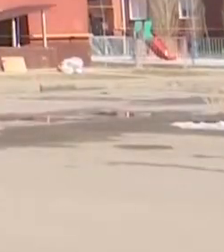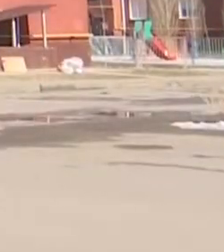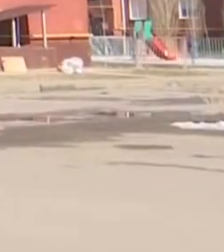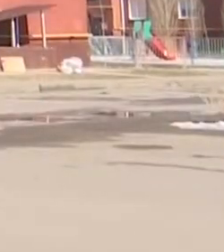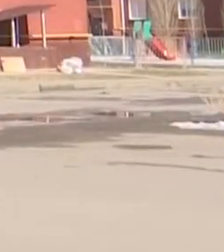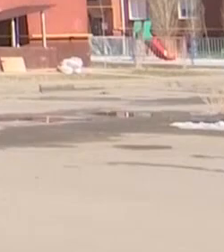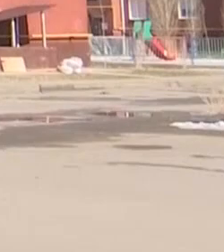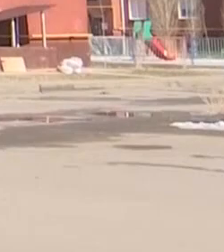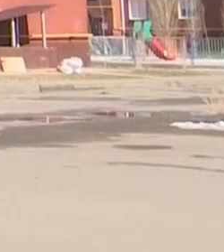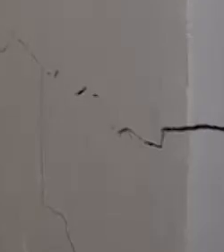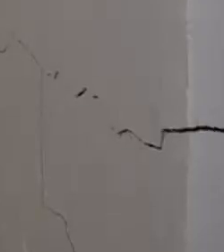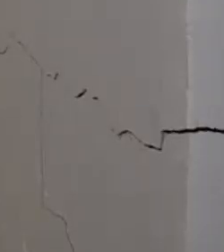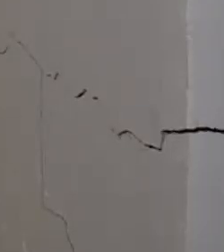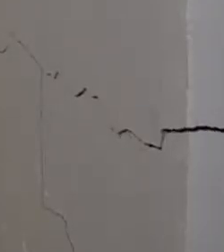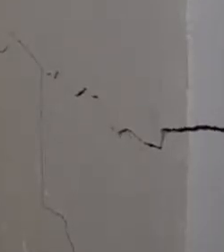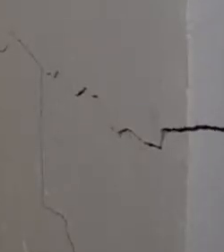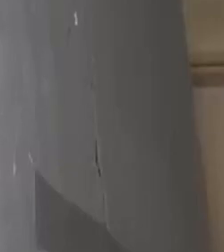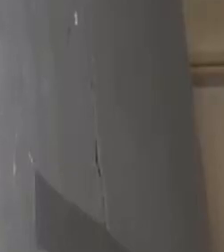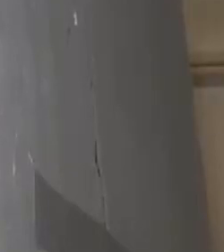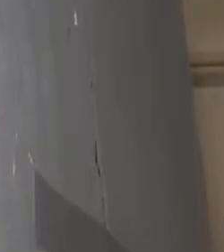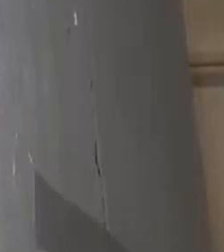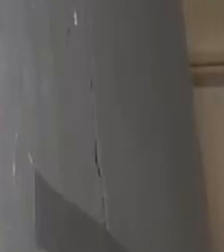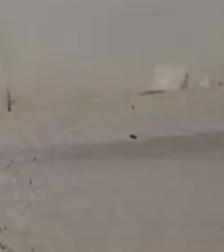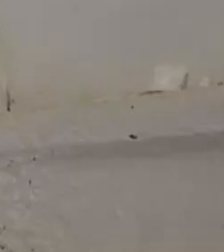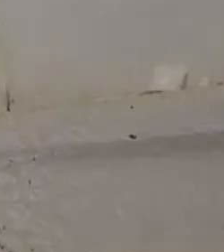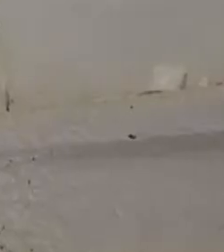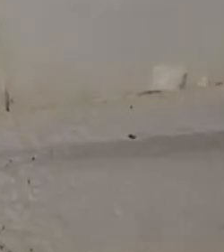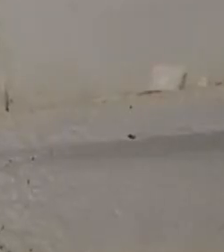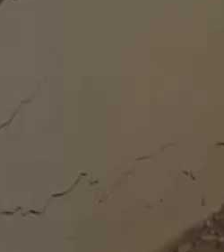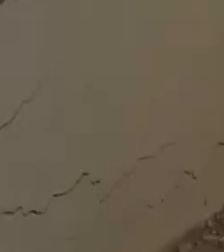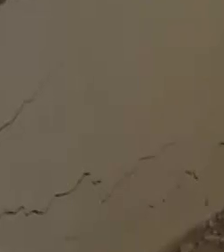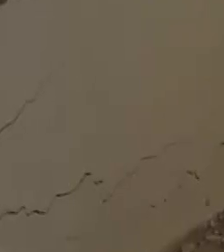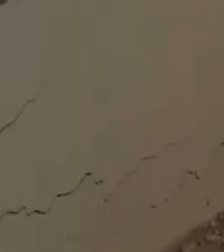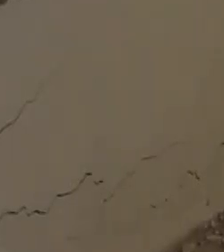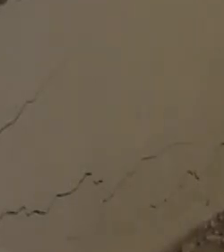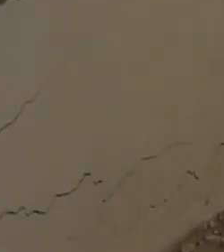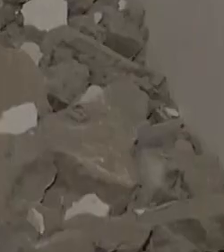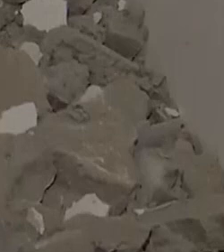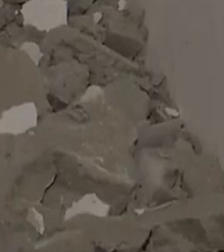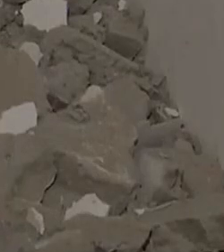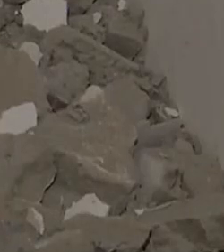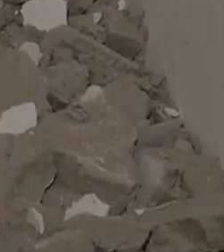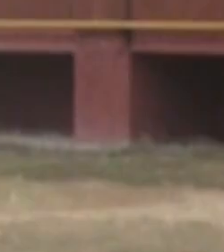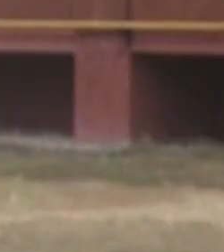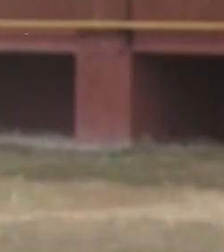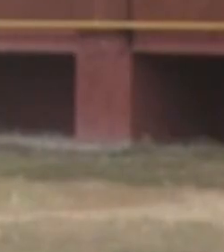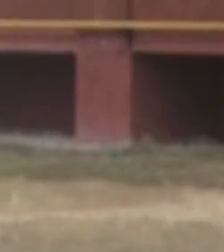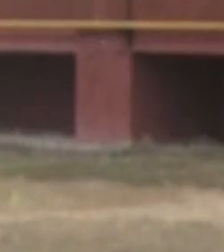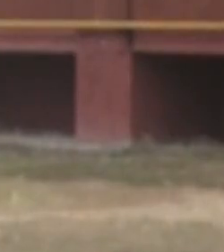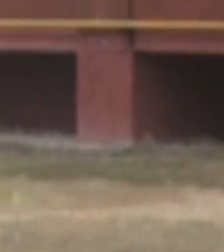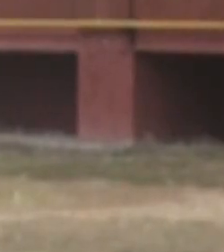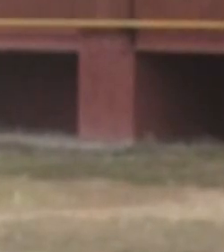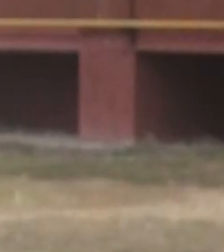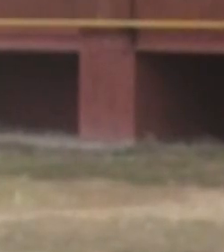Очередной жилищный скандал в Актобе. Дома, построенные по госпрограмме, трещат по швам. В ситуации с некачественным строительством разбиралась